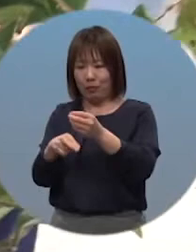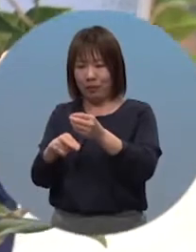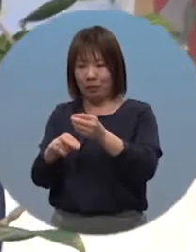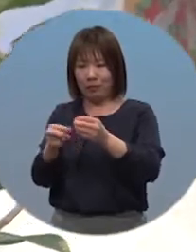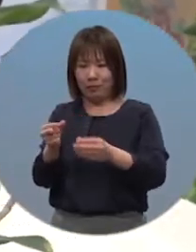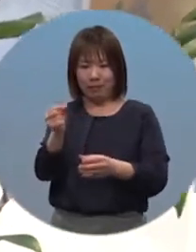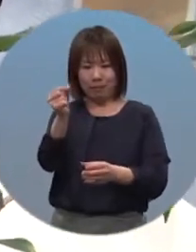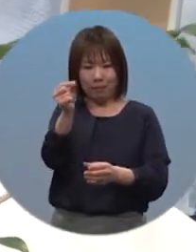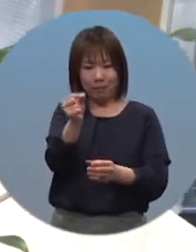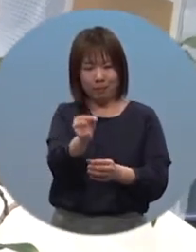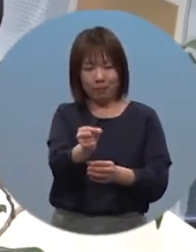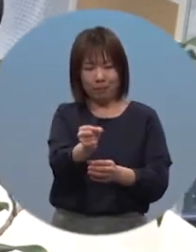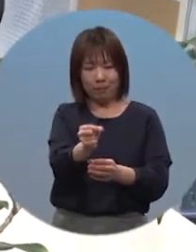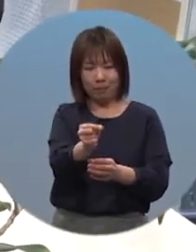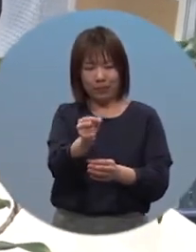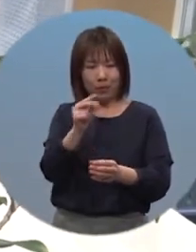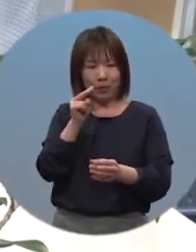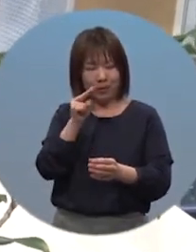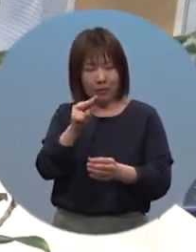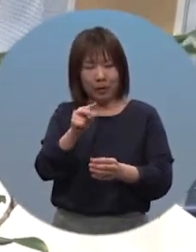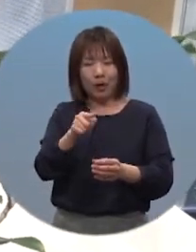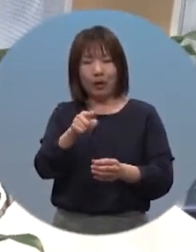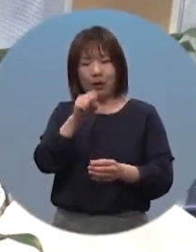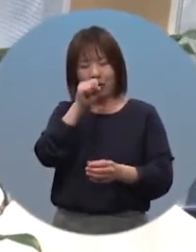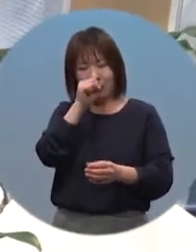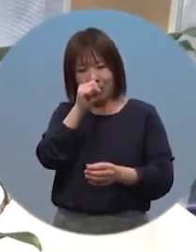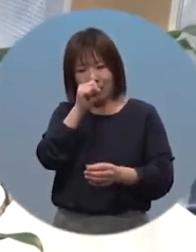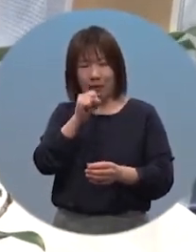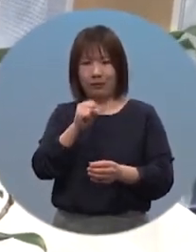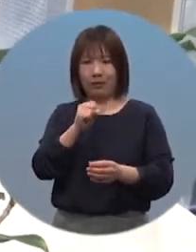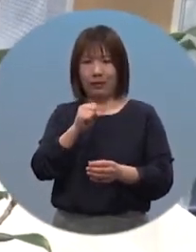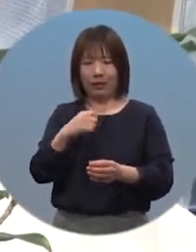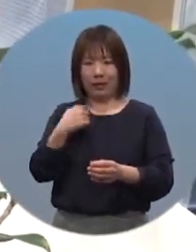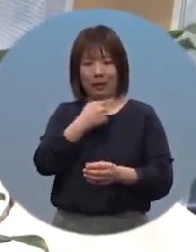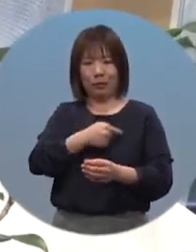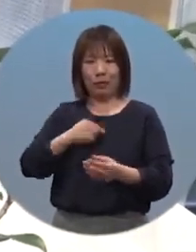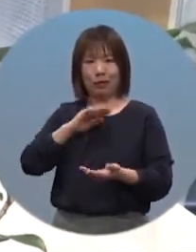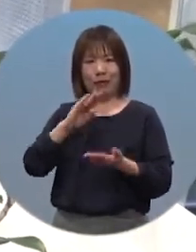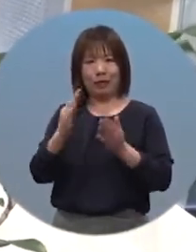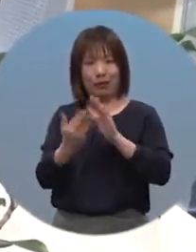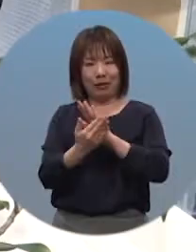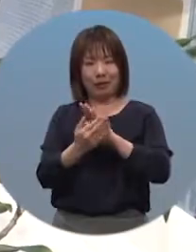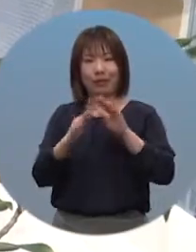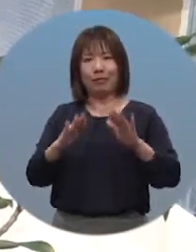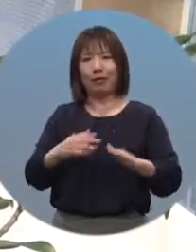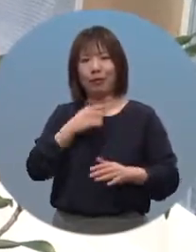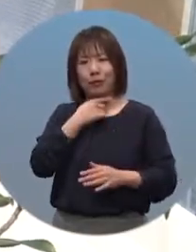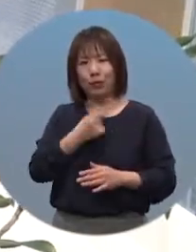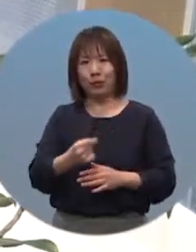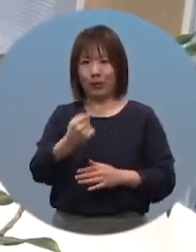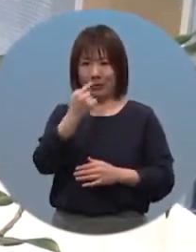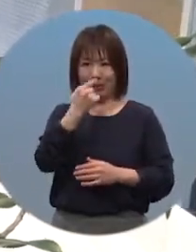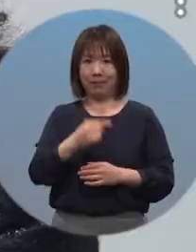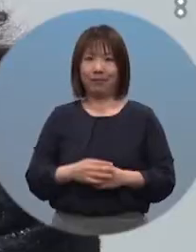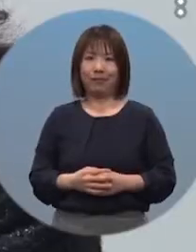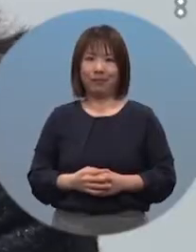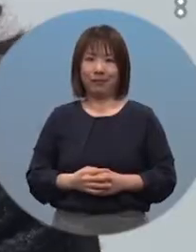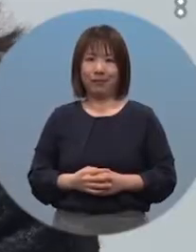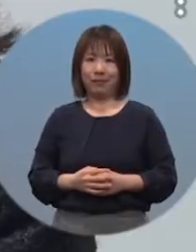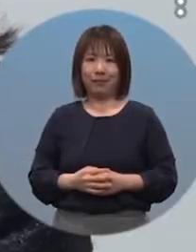素敵だなあっていう風に感じてあのツバキや肌が好きになりました